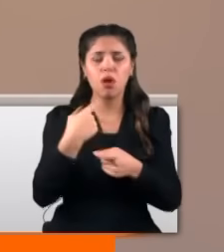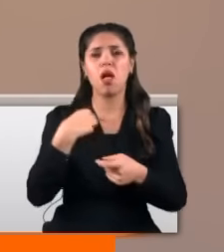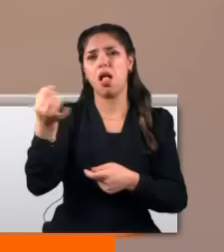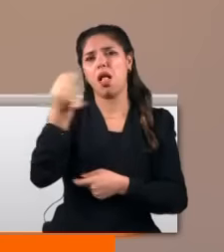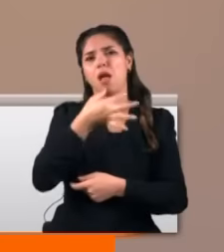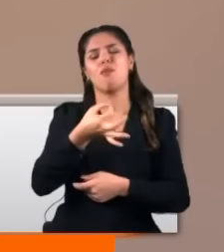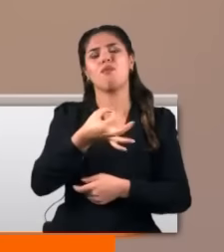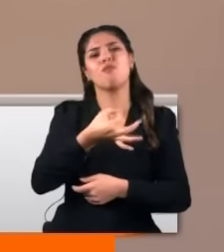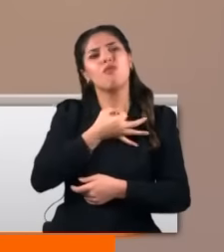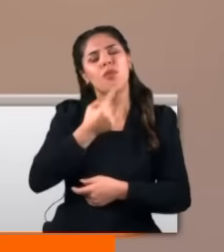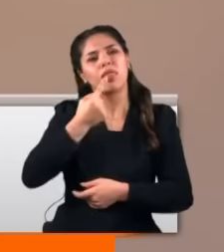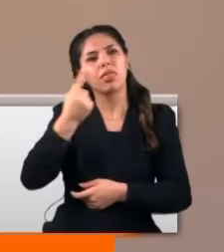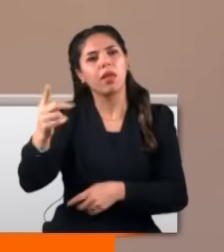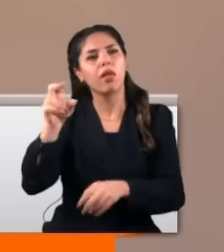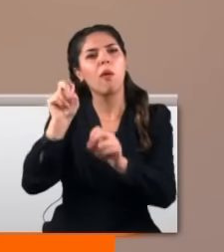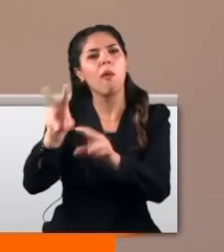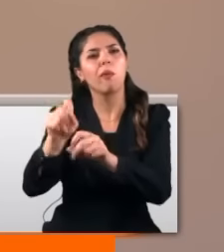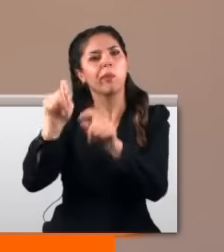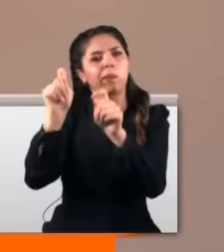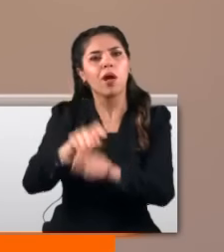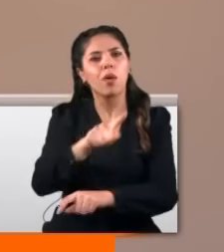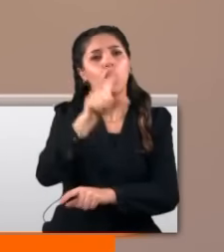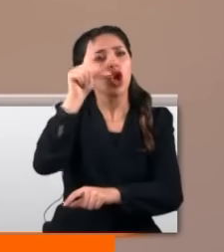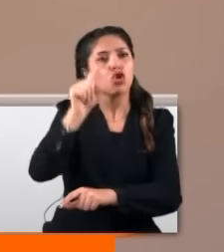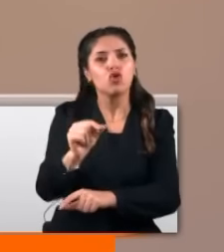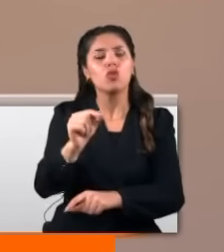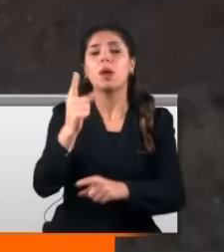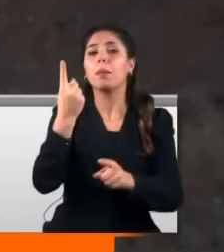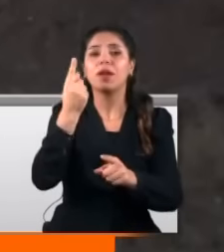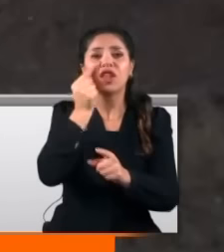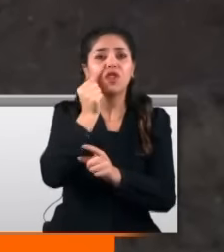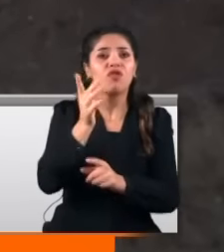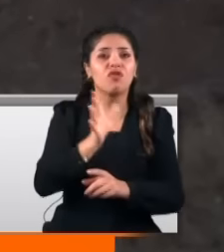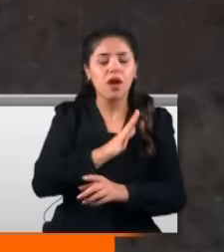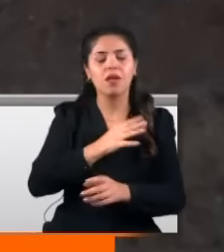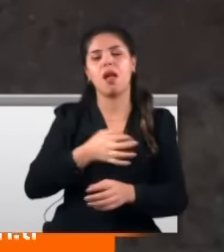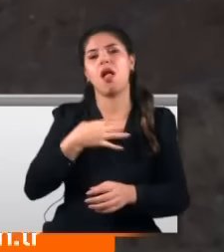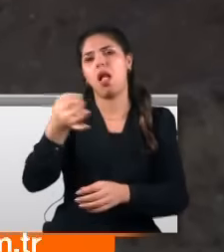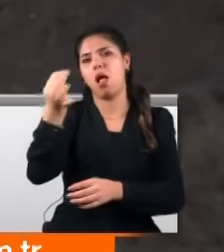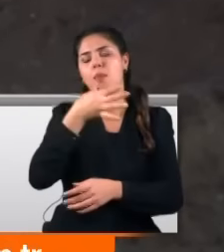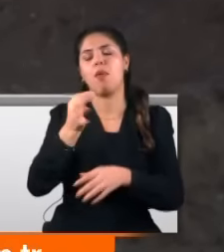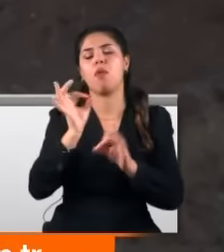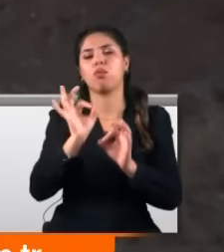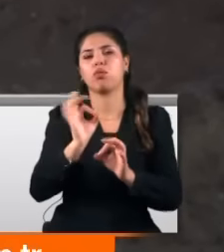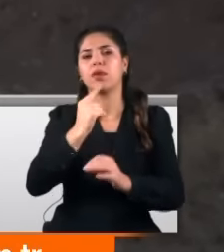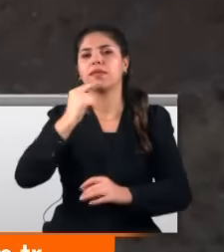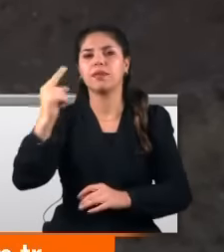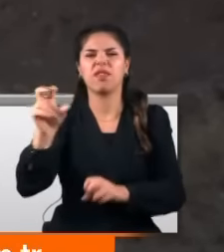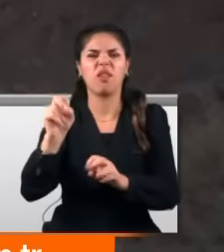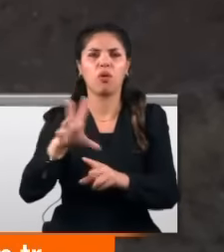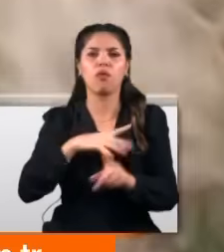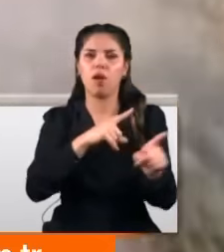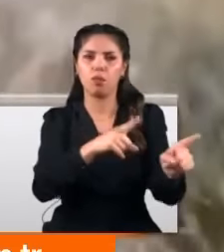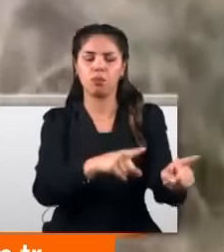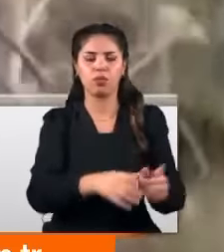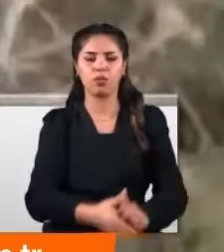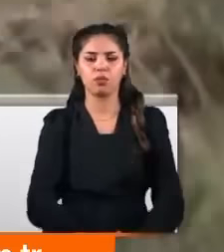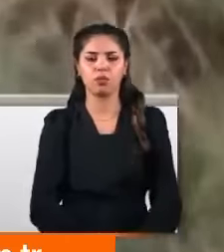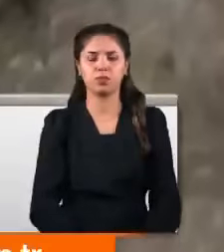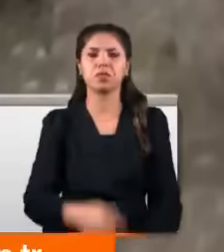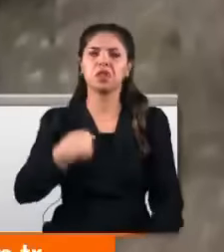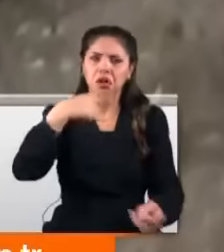için tembihlediği duyuldu. Şüphelendikleri biri varsa haberim olsun dedi. Her yere bakıyoruz komutanım. Bahçelere bakıyoruz, ahlara bakıyoruz.